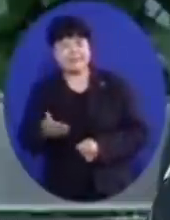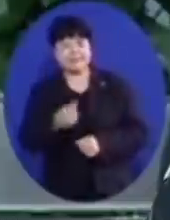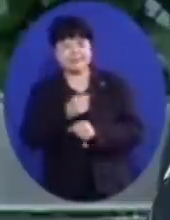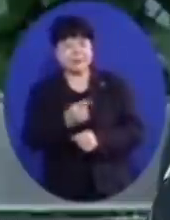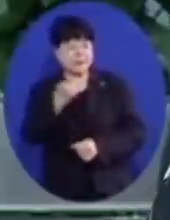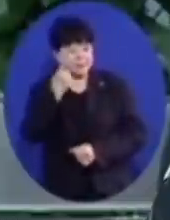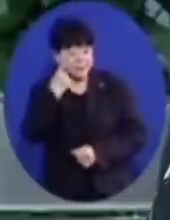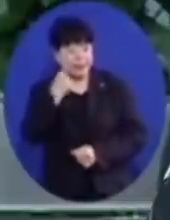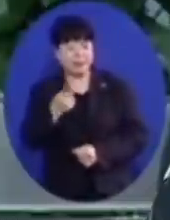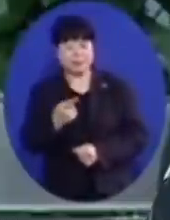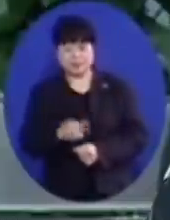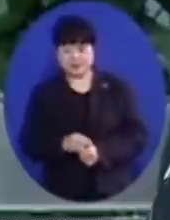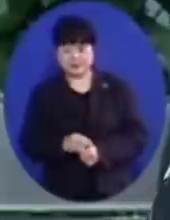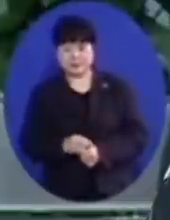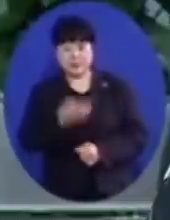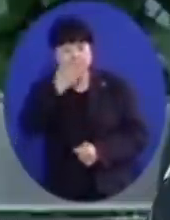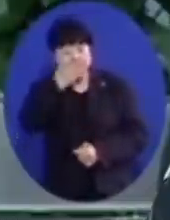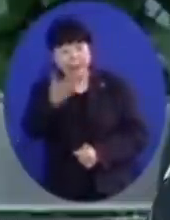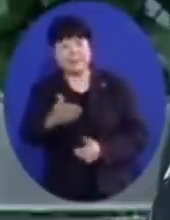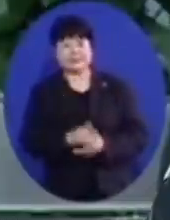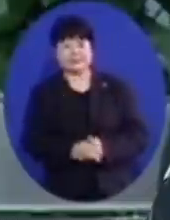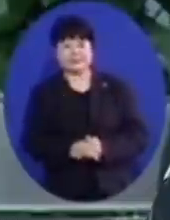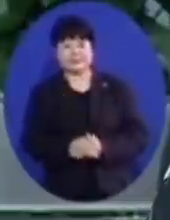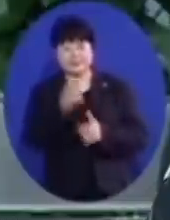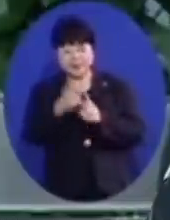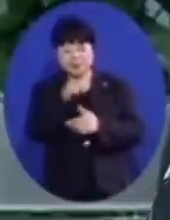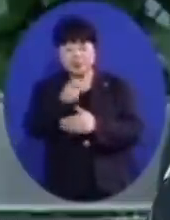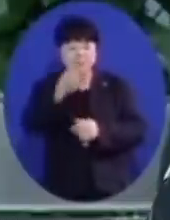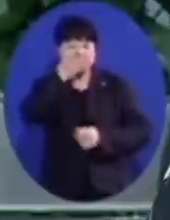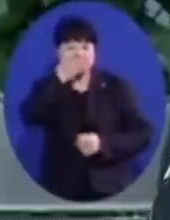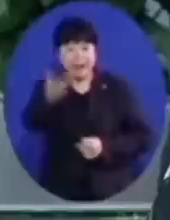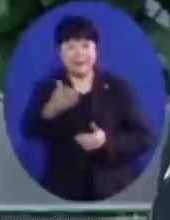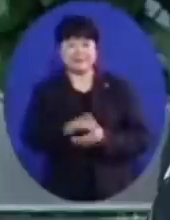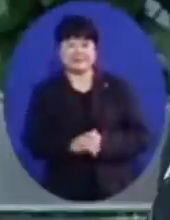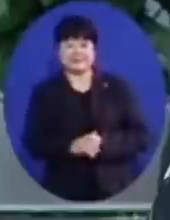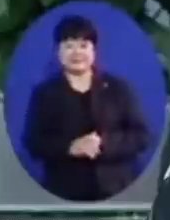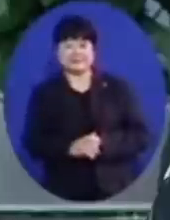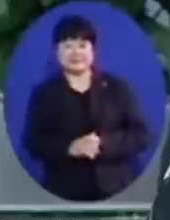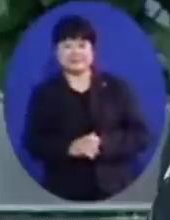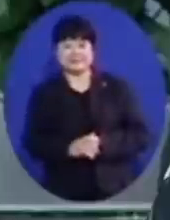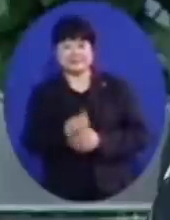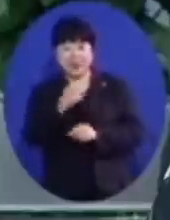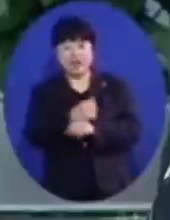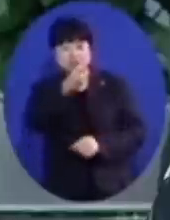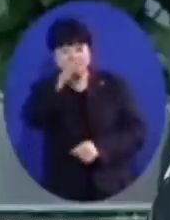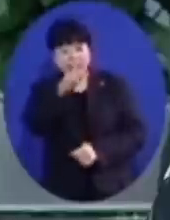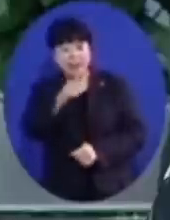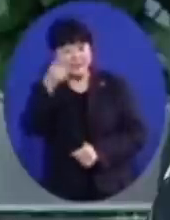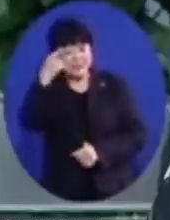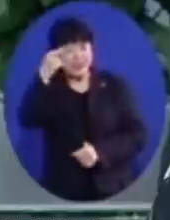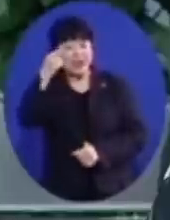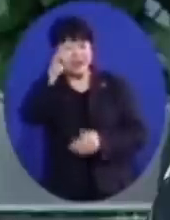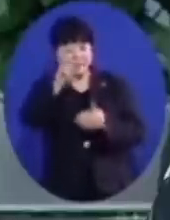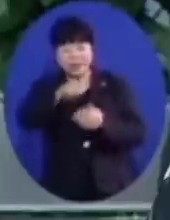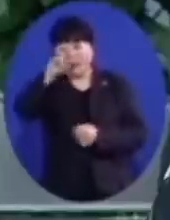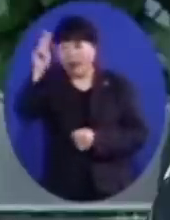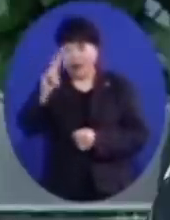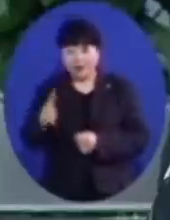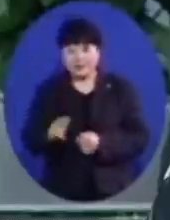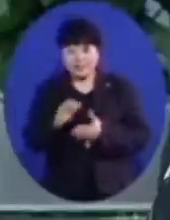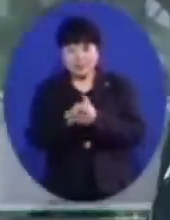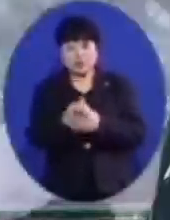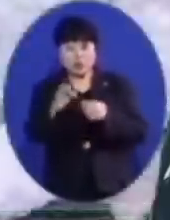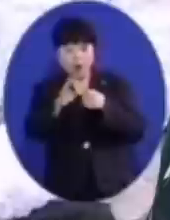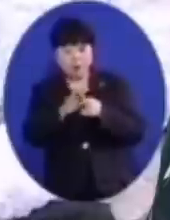해보자 주님만 했는데 할 수 있다 난 예수님한테 살 수 있다 할 수 있다고 생각하자 말자